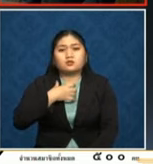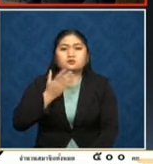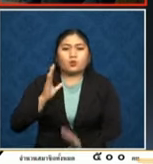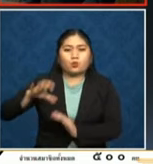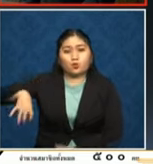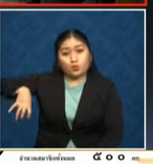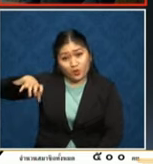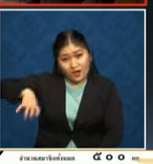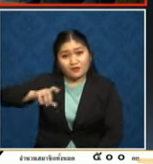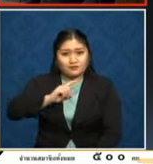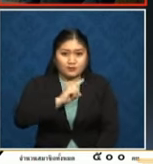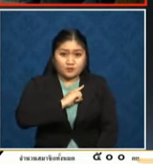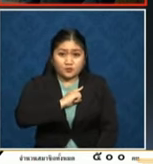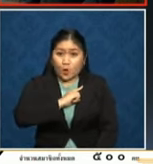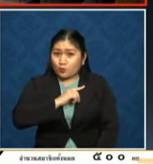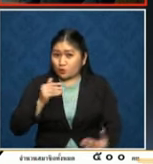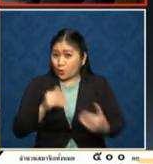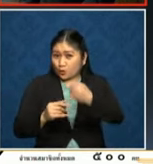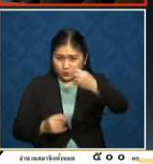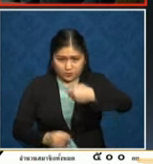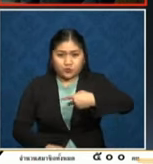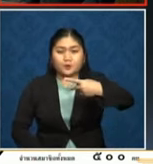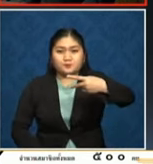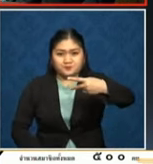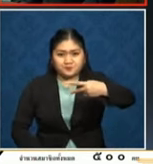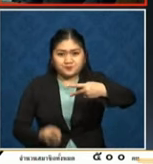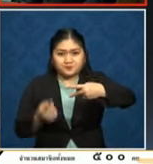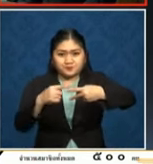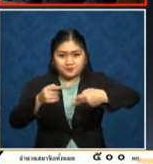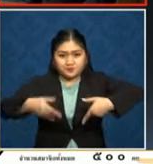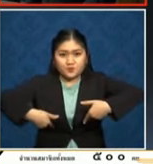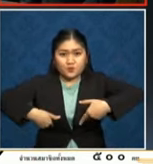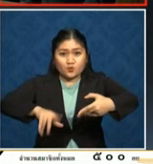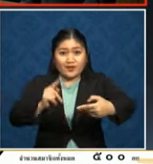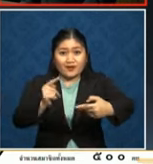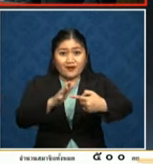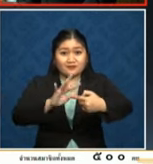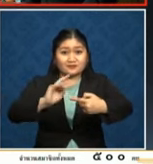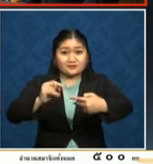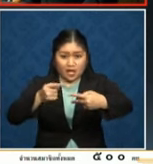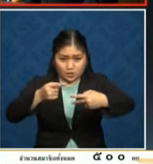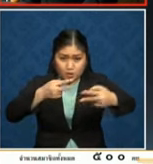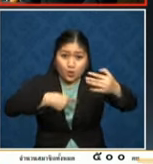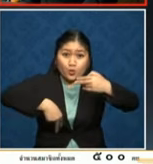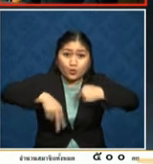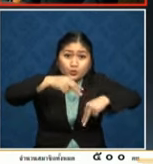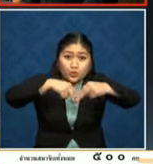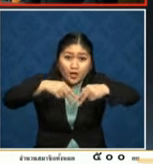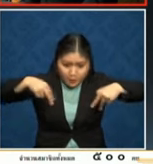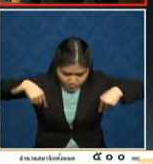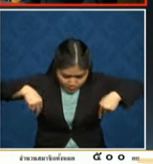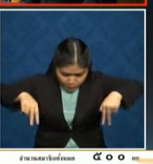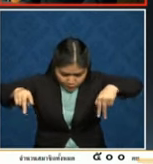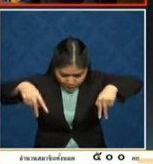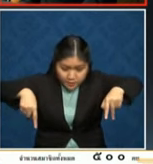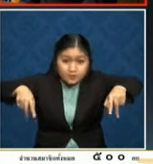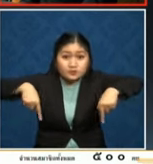ดชอบโดยตรง2หน่วยงานก็คือ 1. แขวงการทางซึ่งดูแลบริเวณฟุตบาทและริมสองข้างท